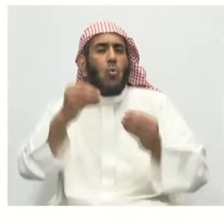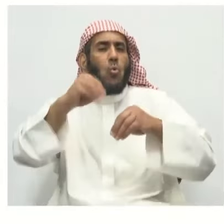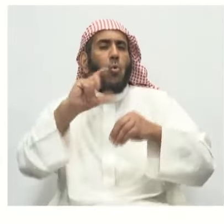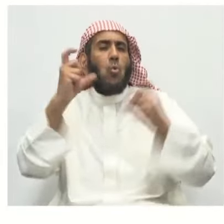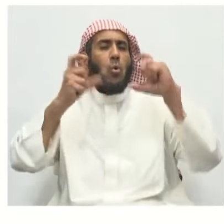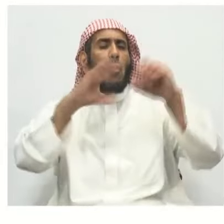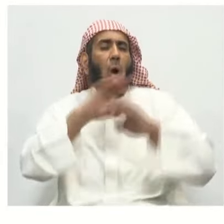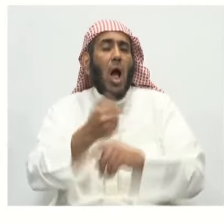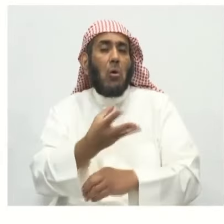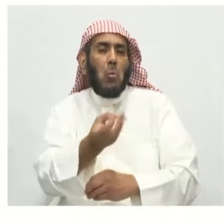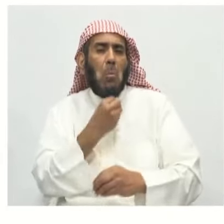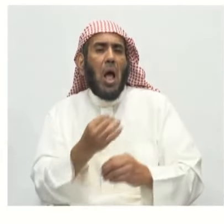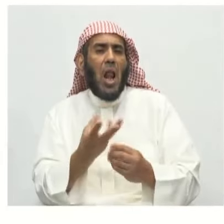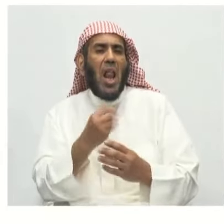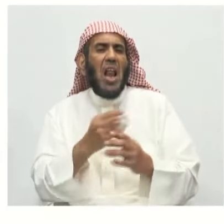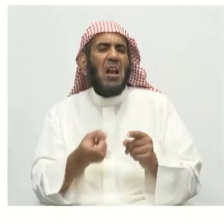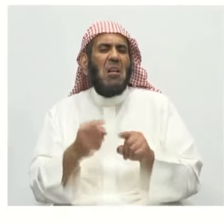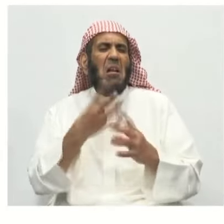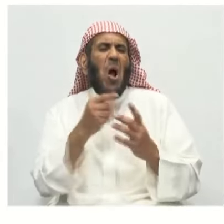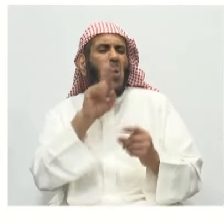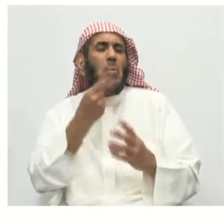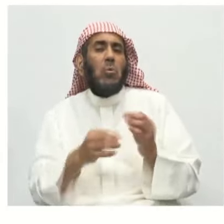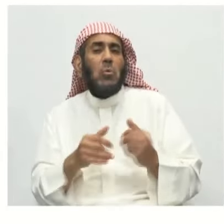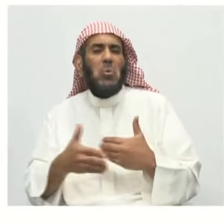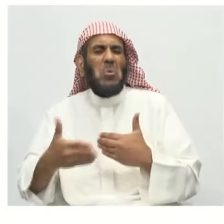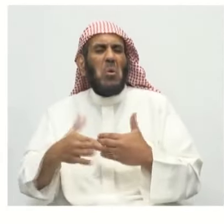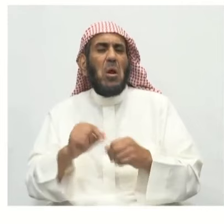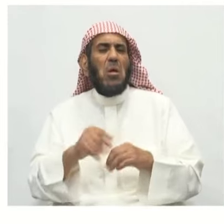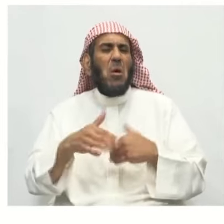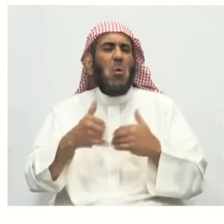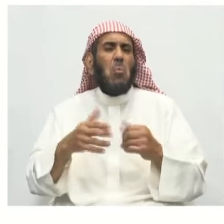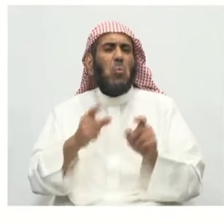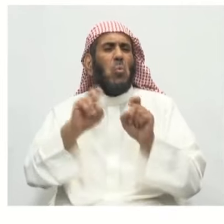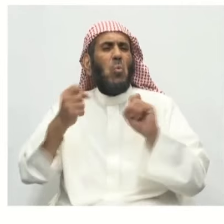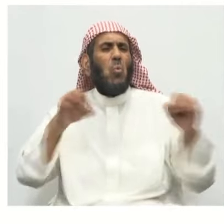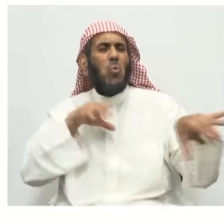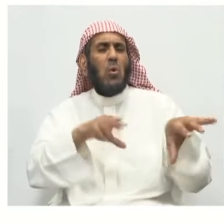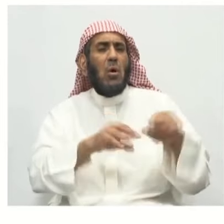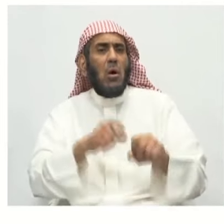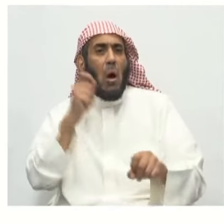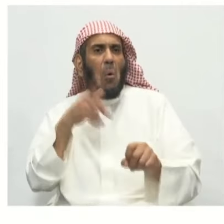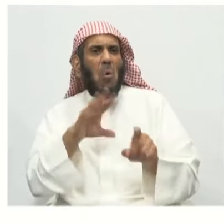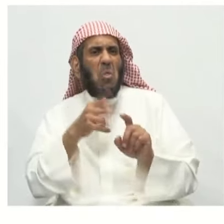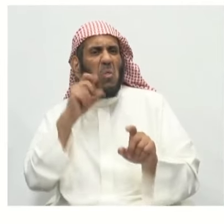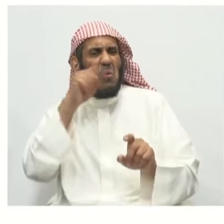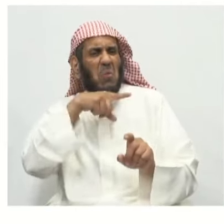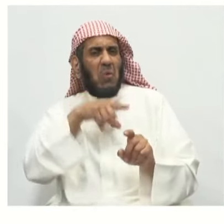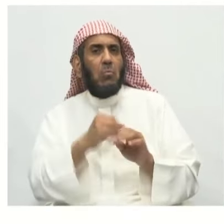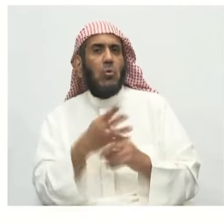واكل مال اليتيم والتولي يوم الزحف وقذف المحصنات المؤمنات